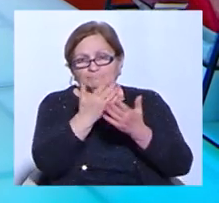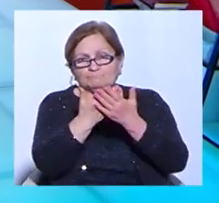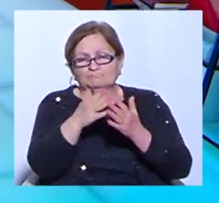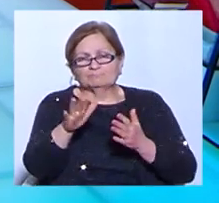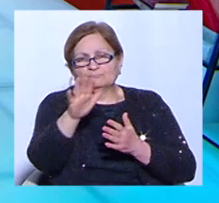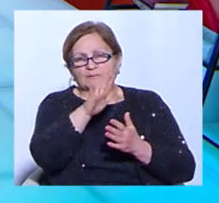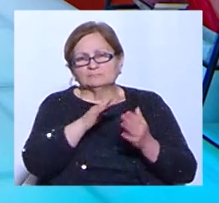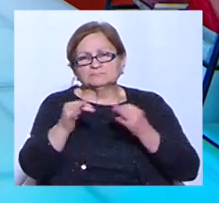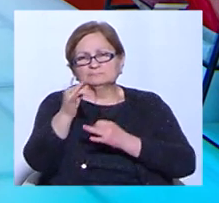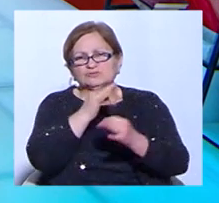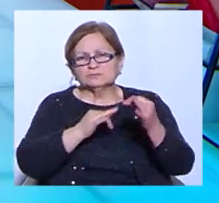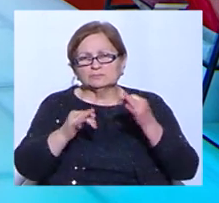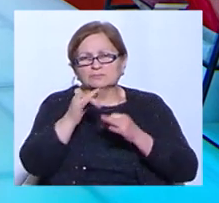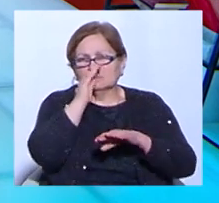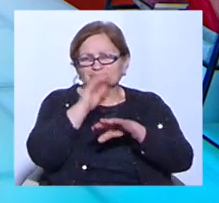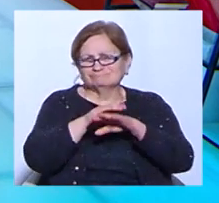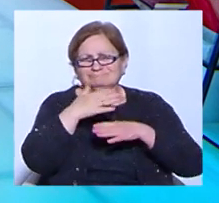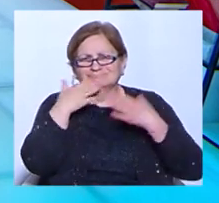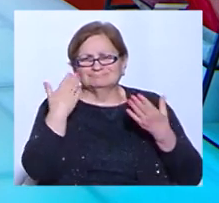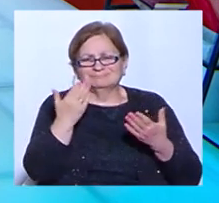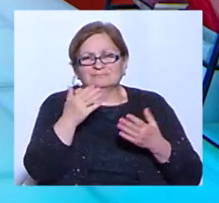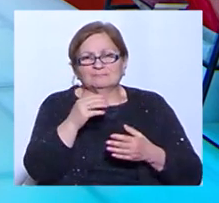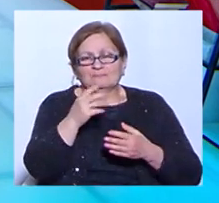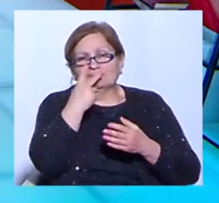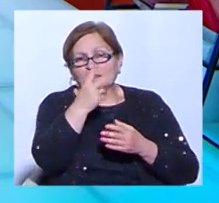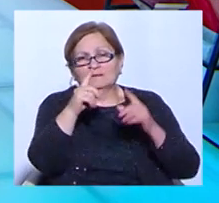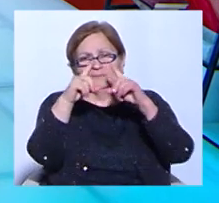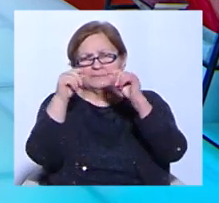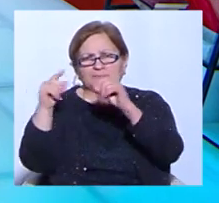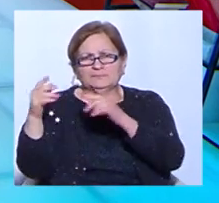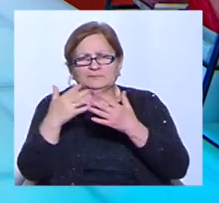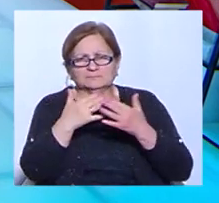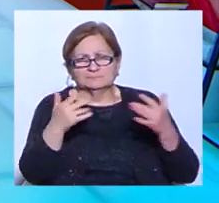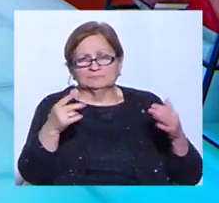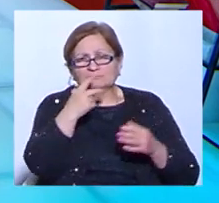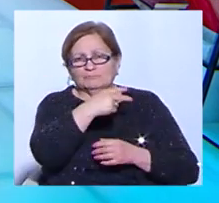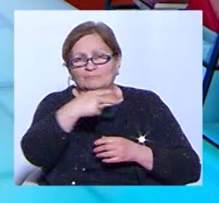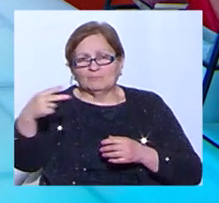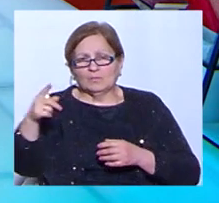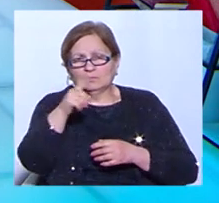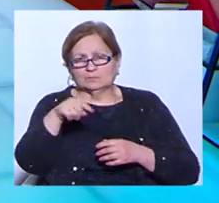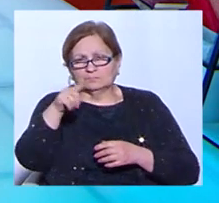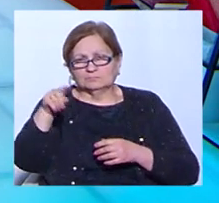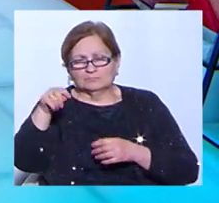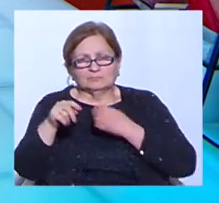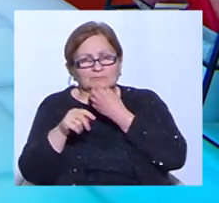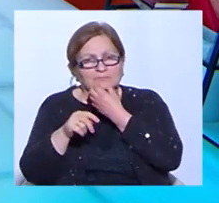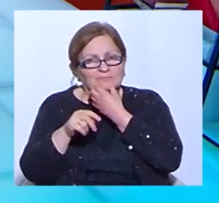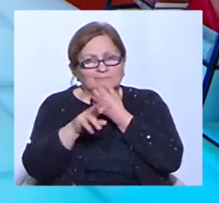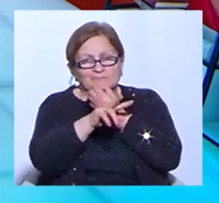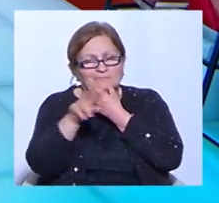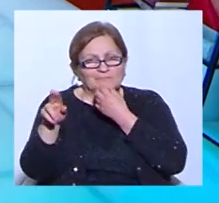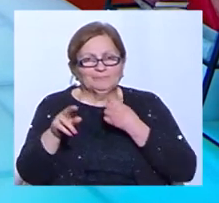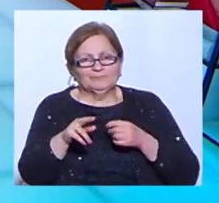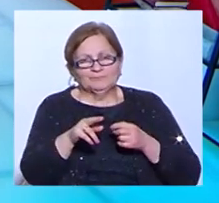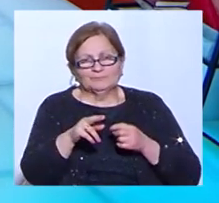მსჯელობა. მსჯელობიდან. ესე იგი, გვაქვს მოცემული ფიგურები, მეორე ხაზზე ჩვენ ვხედავთ წრეებს გარკვეული თანამიმდევრობითა